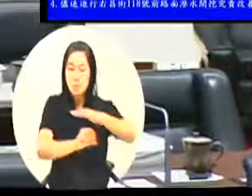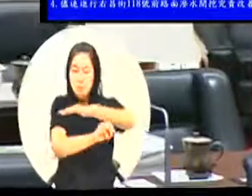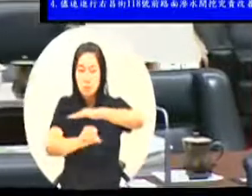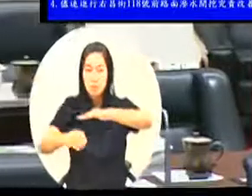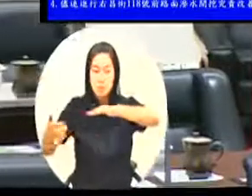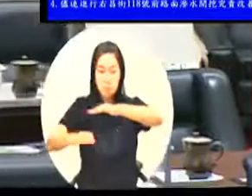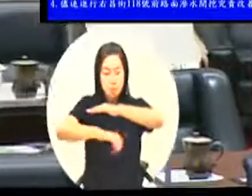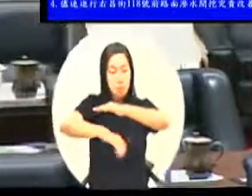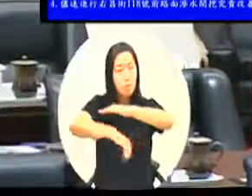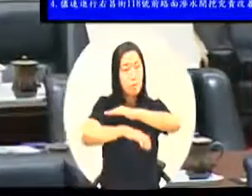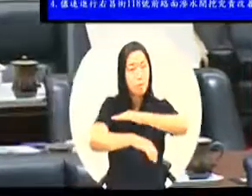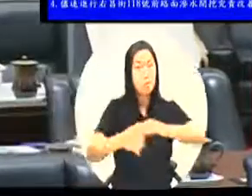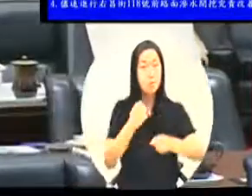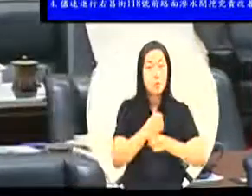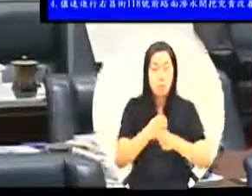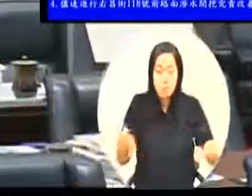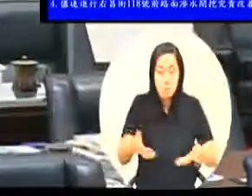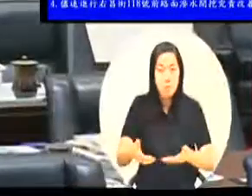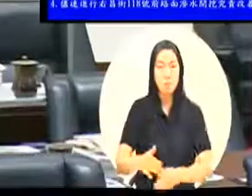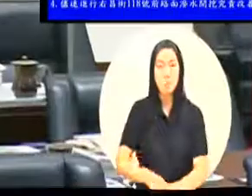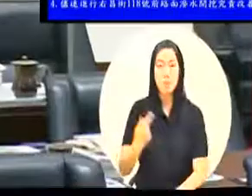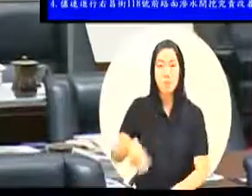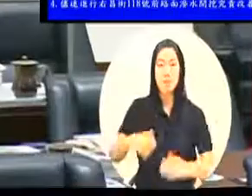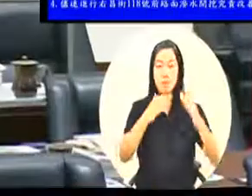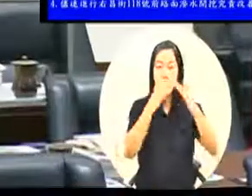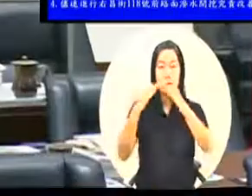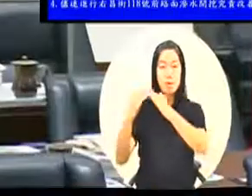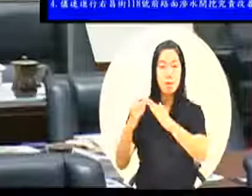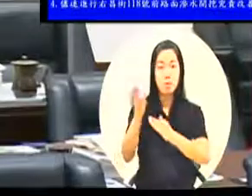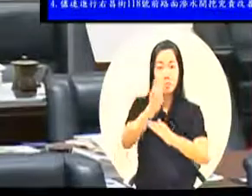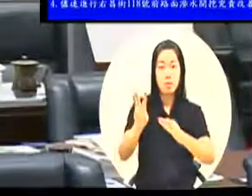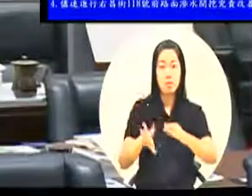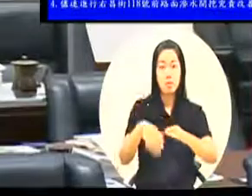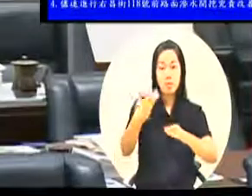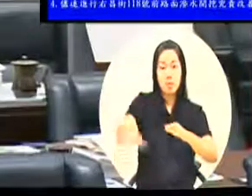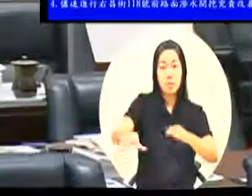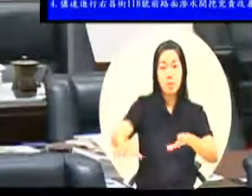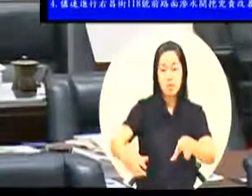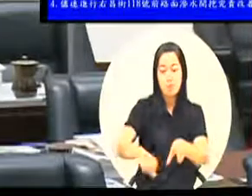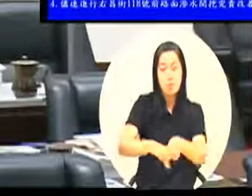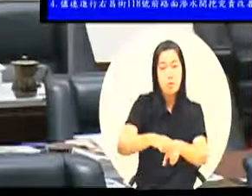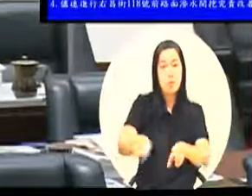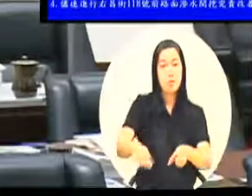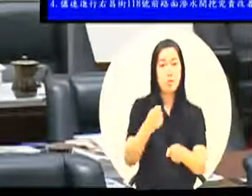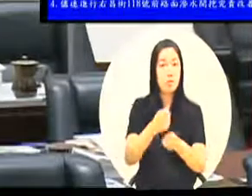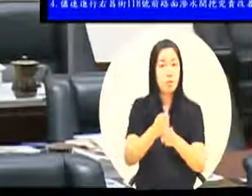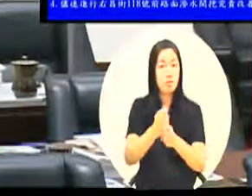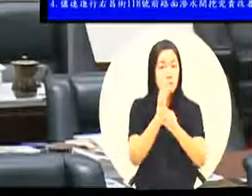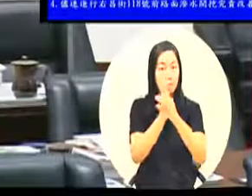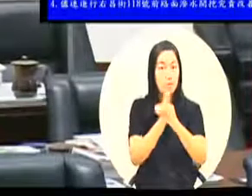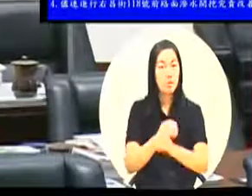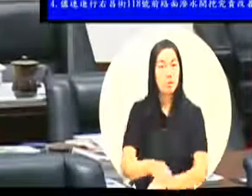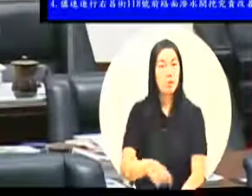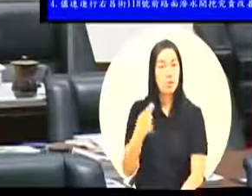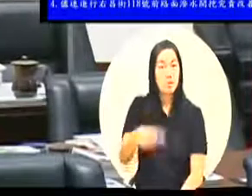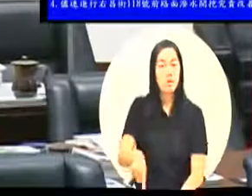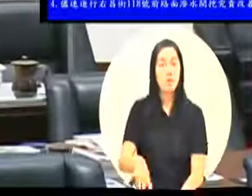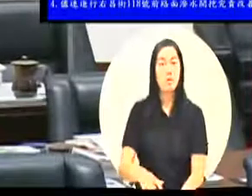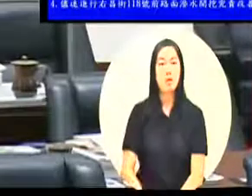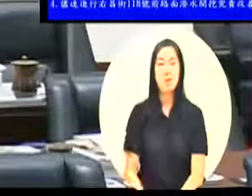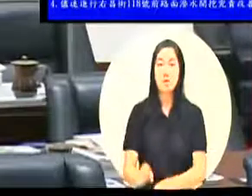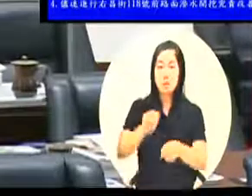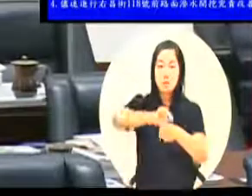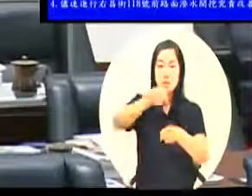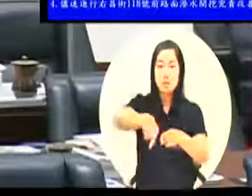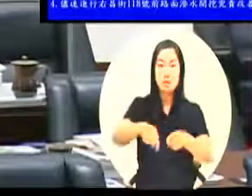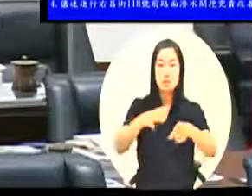治，尤其是家户接管的工程在施作中，还有一个预祝的乡涵，刚刚